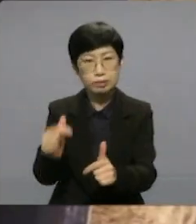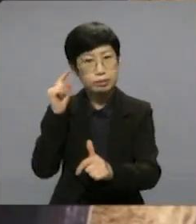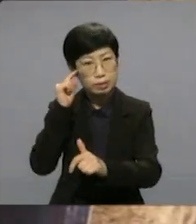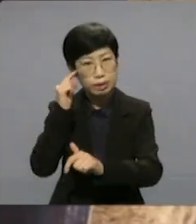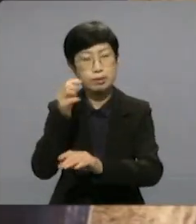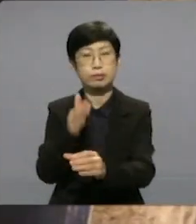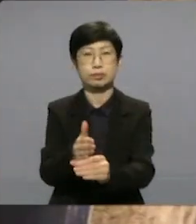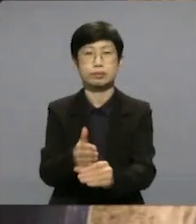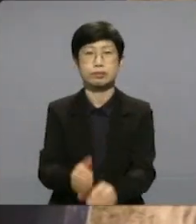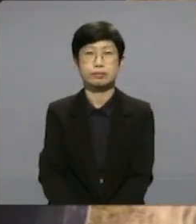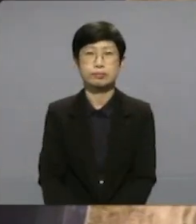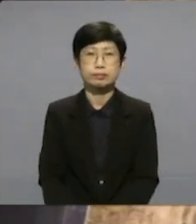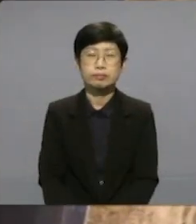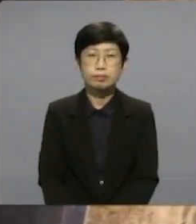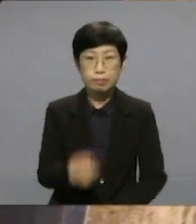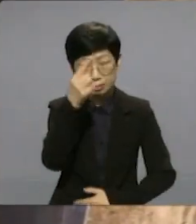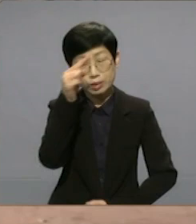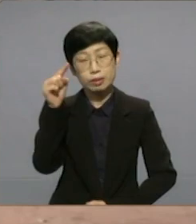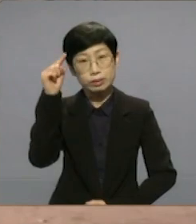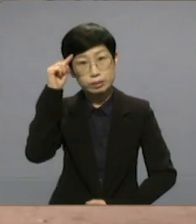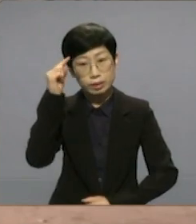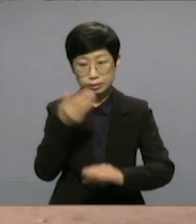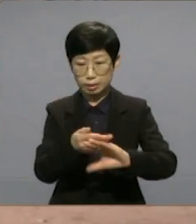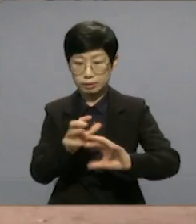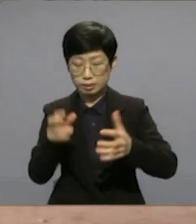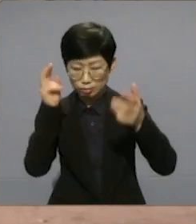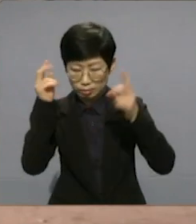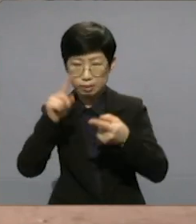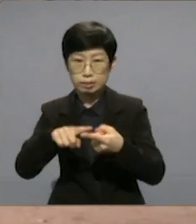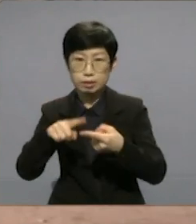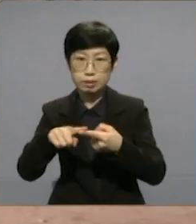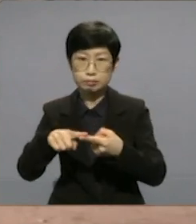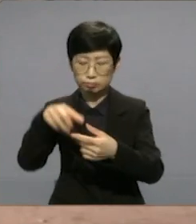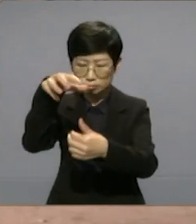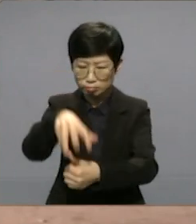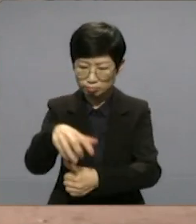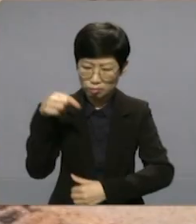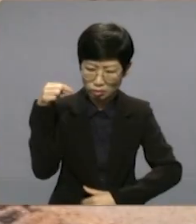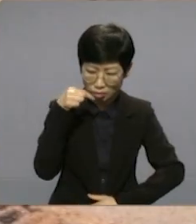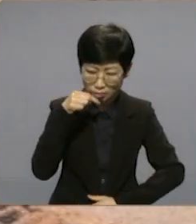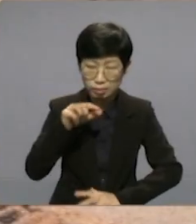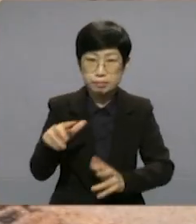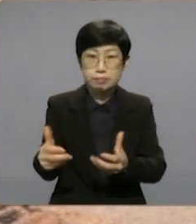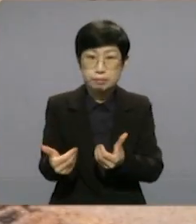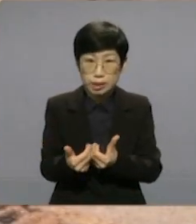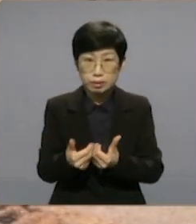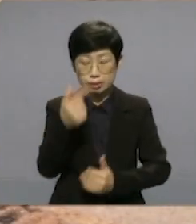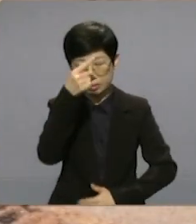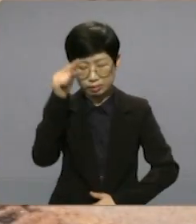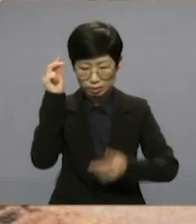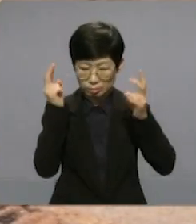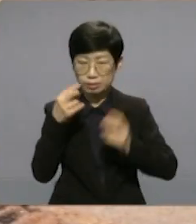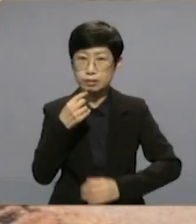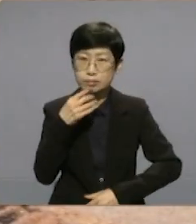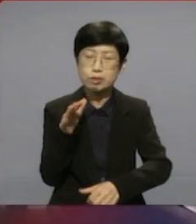정부가 식량 주권을 확보하겠다며 외국 기업에 대한 통제를 강화하고 자국 기업을 지원하고 있기